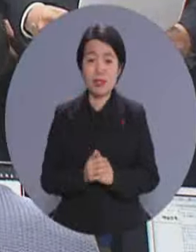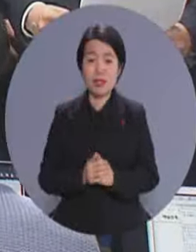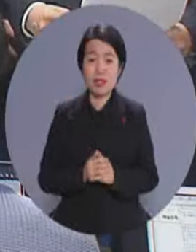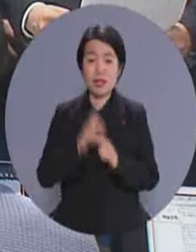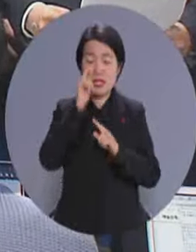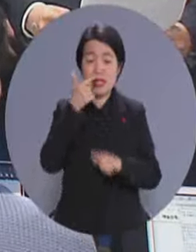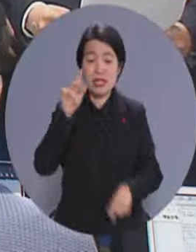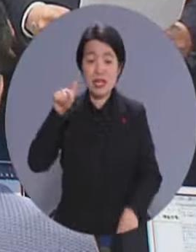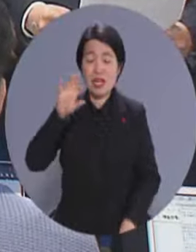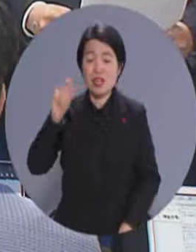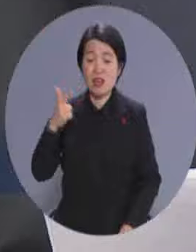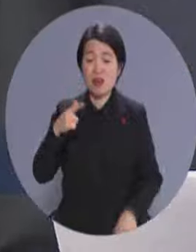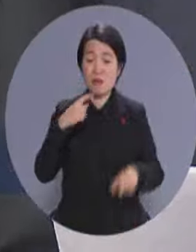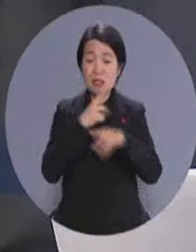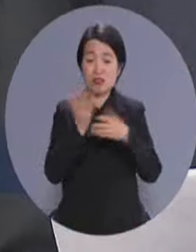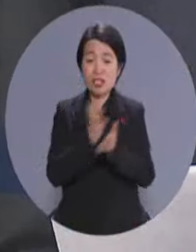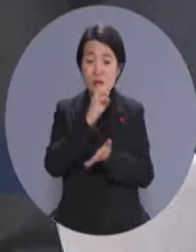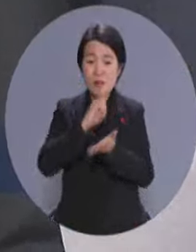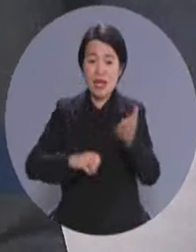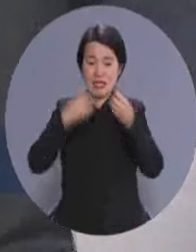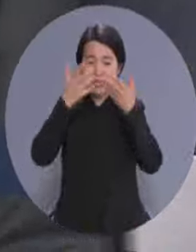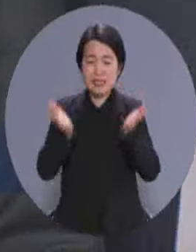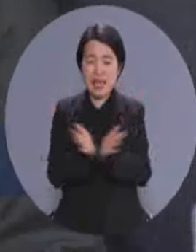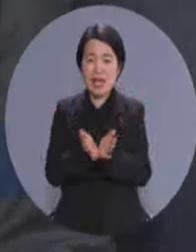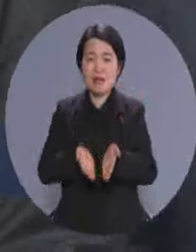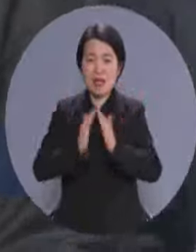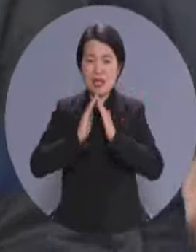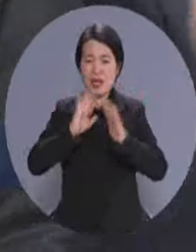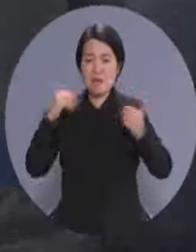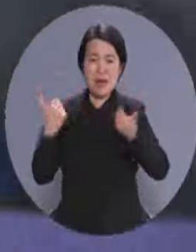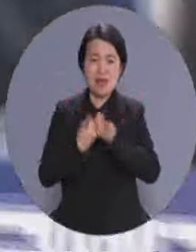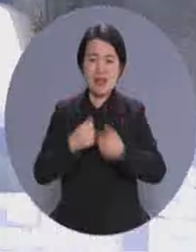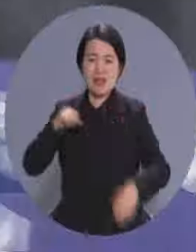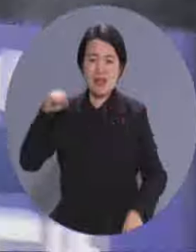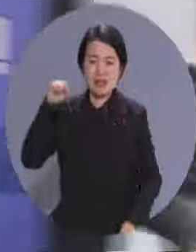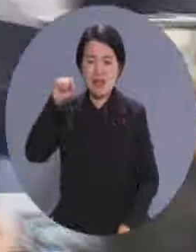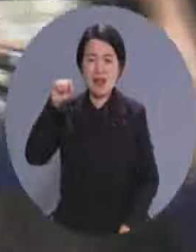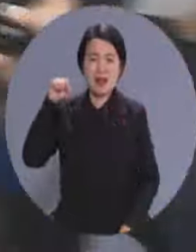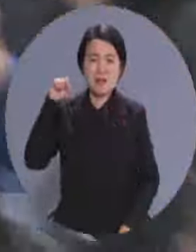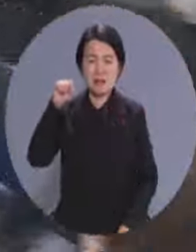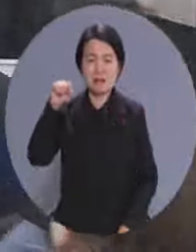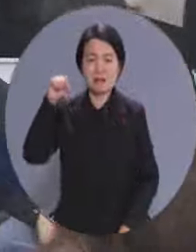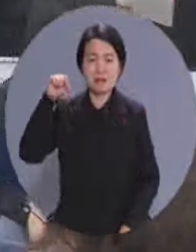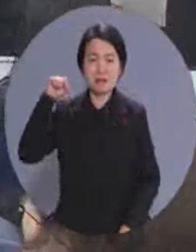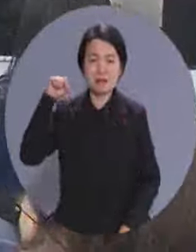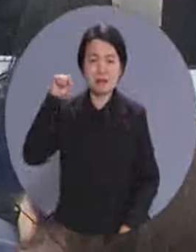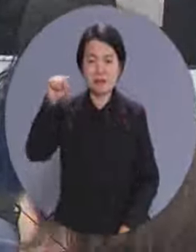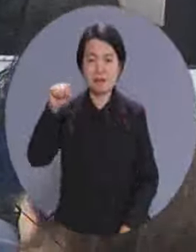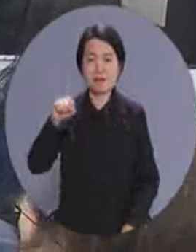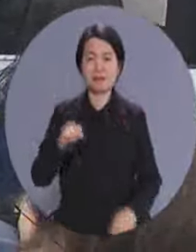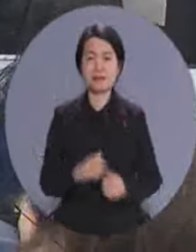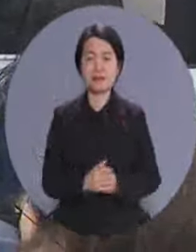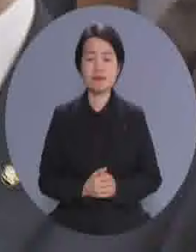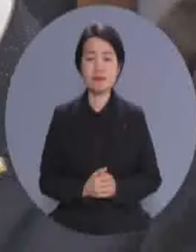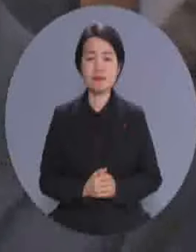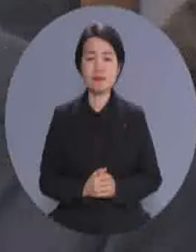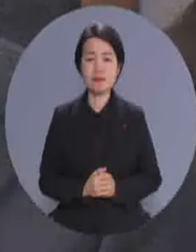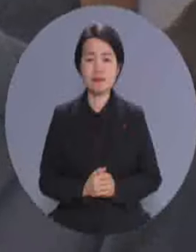전 대표의 탈당과 신당 창당을 반대한다! 반대한다! 반대한다!